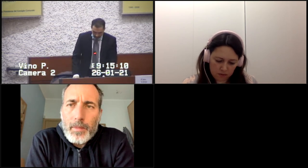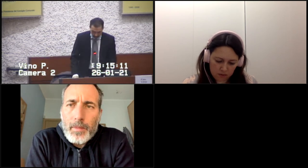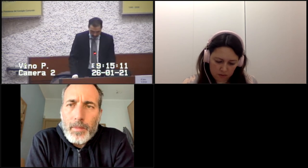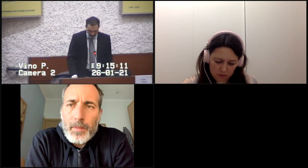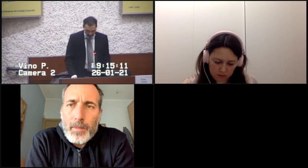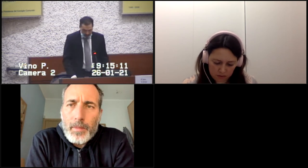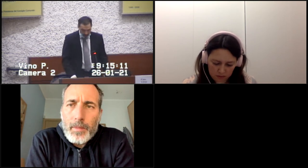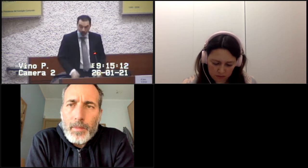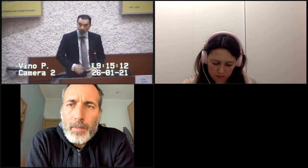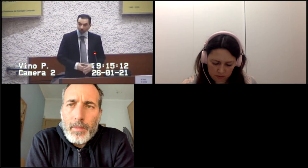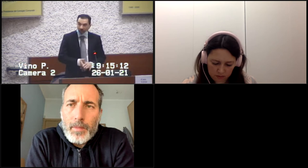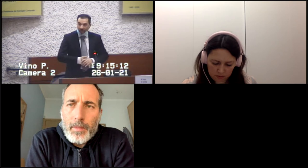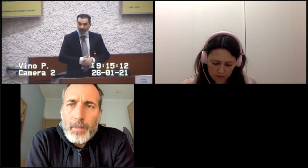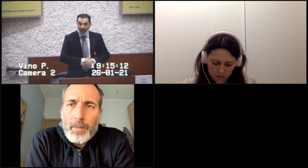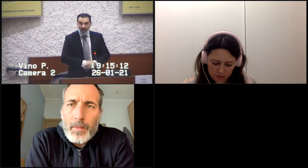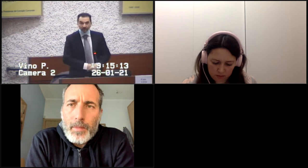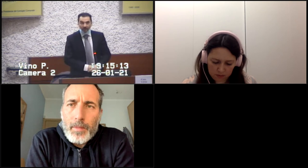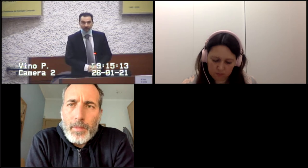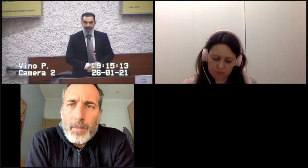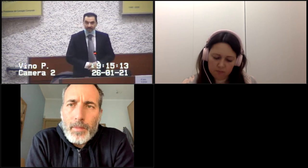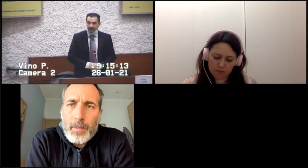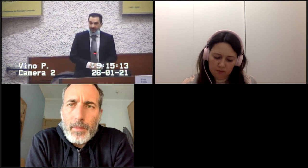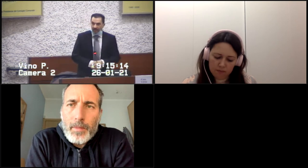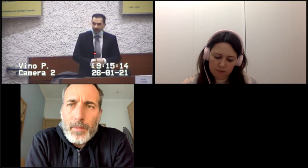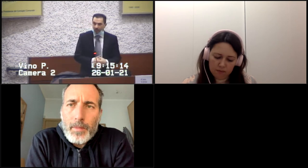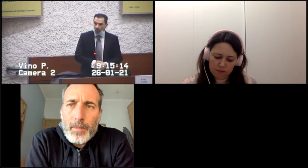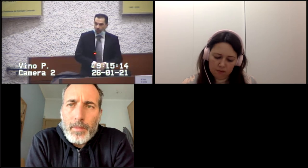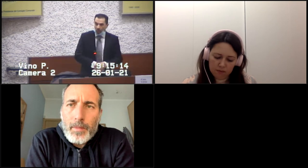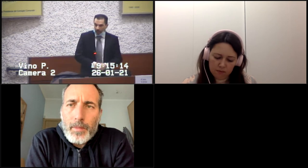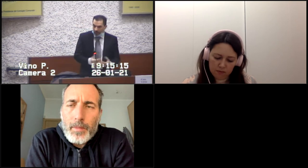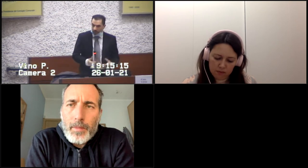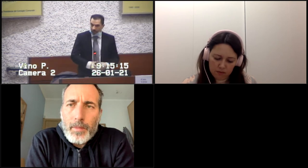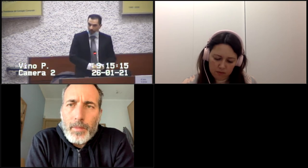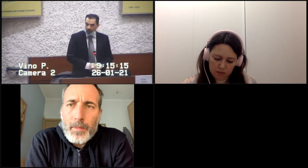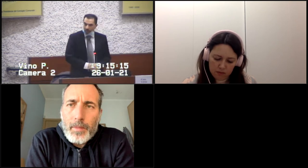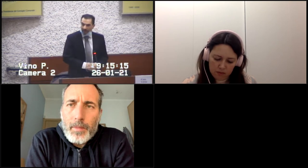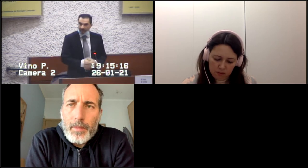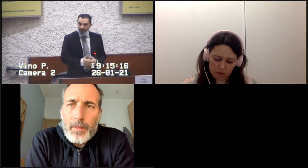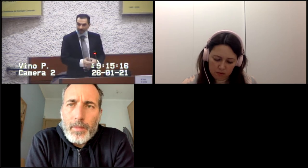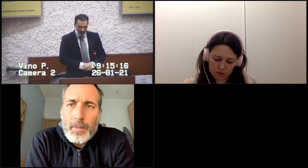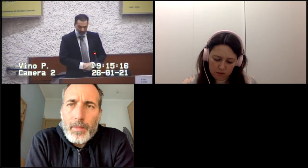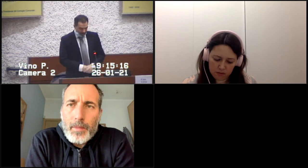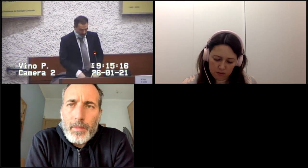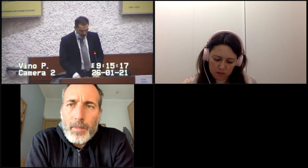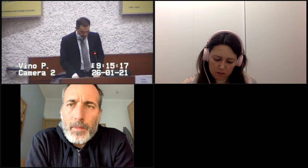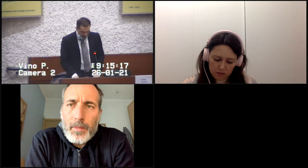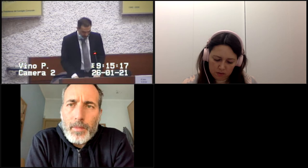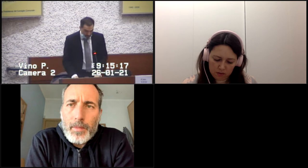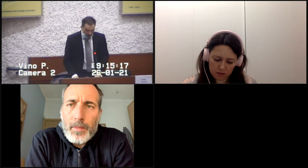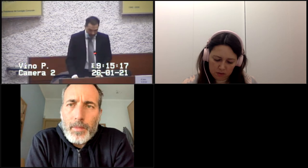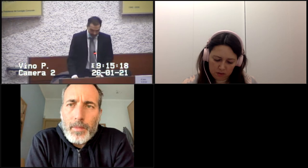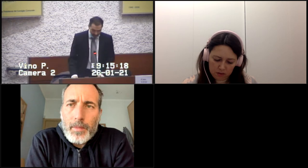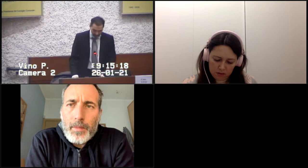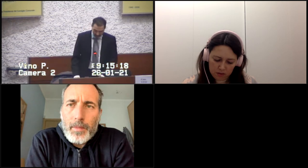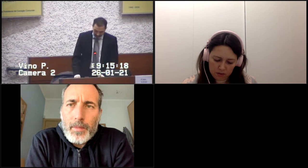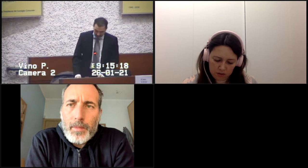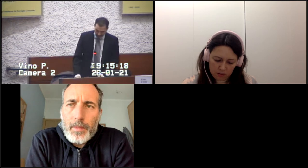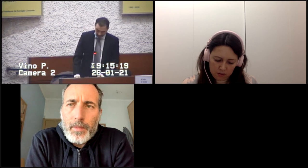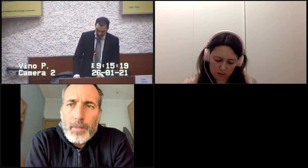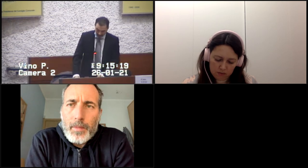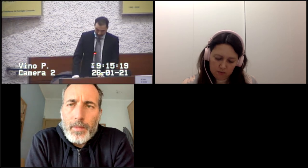chi rappresenta un gruppo che fa della sestesità uno slogan, no? Quando si dice che la nostra forza si